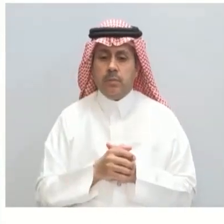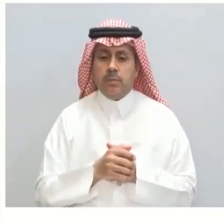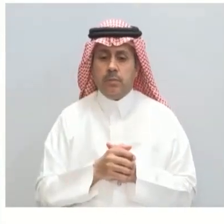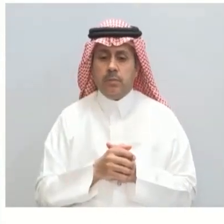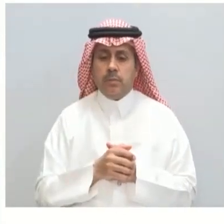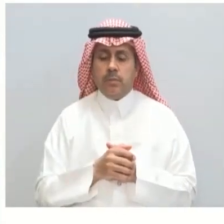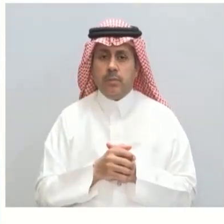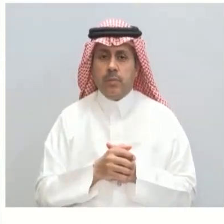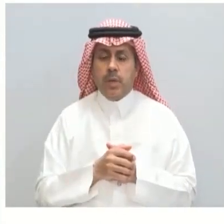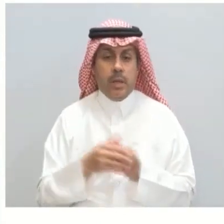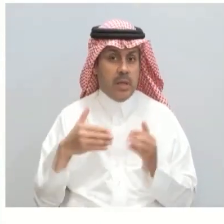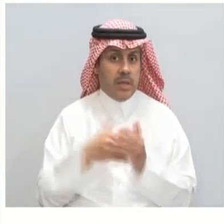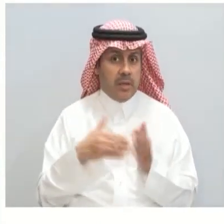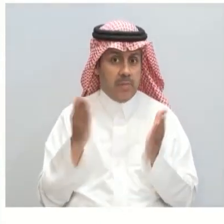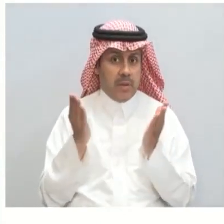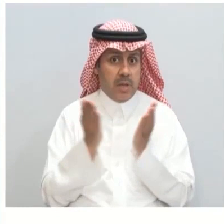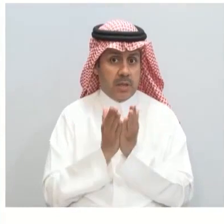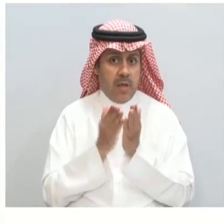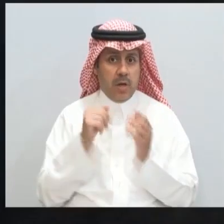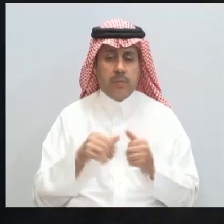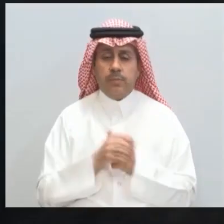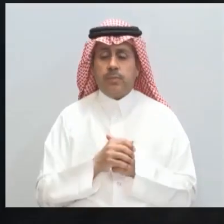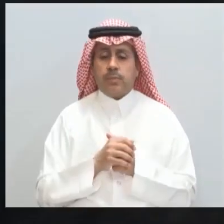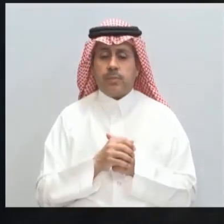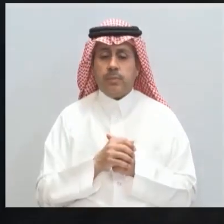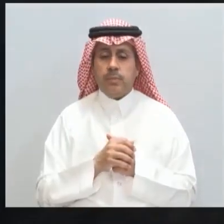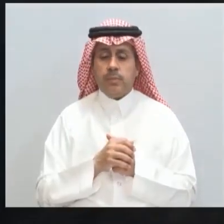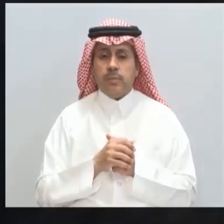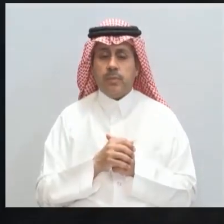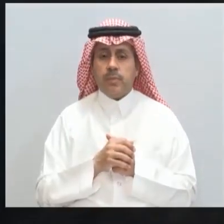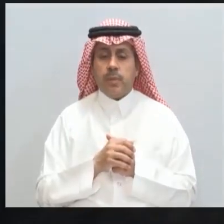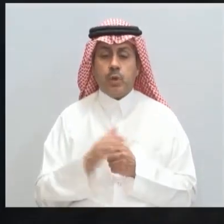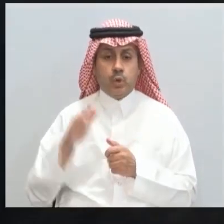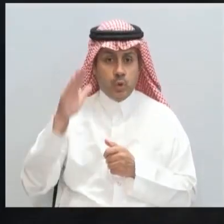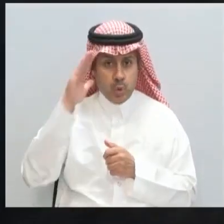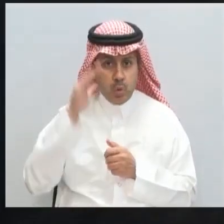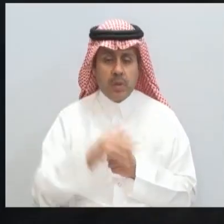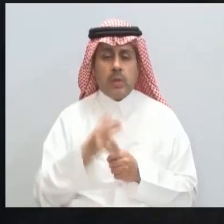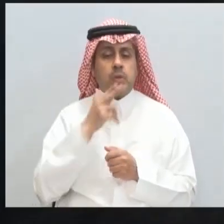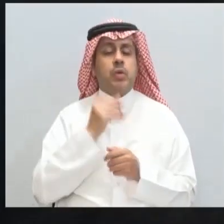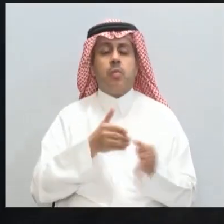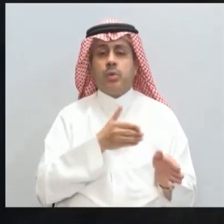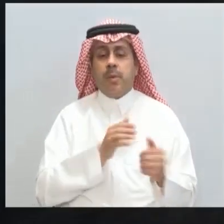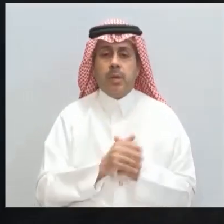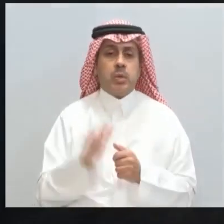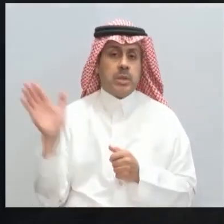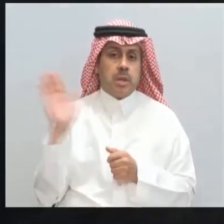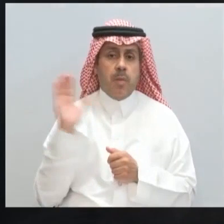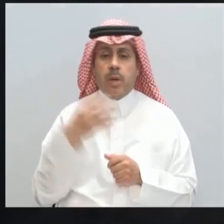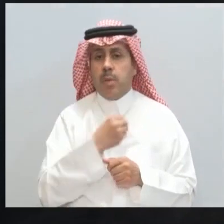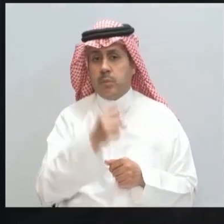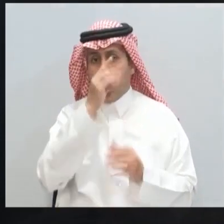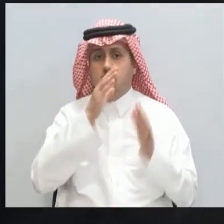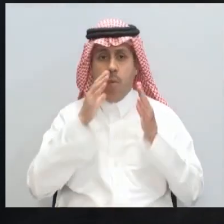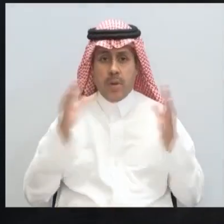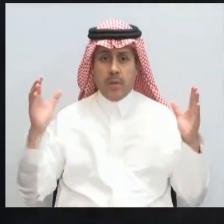الصحيح الى هنا اعزائي الطلاب نكون انتهينا من درسنا لهذا اليوم شكرا لكم لحسن المتابعه والسلام عليكم